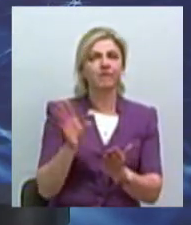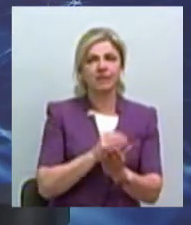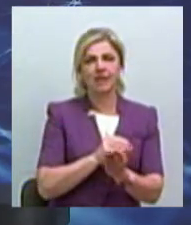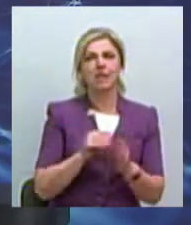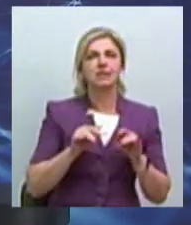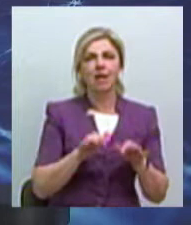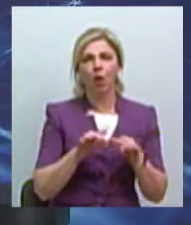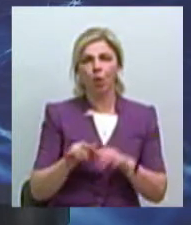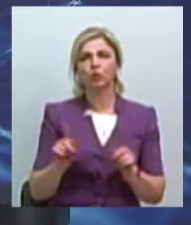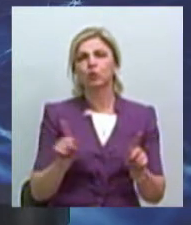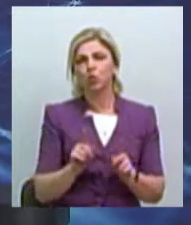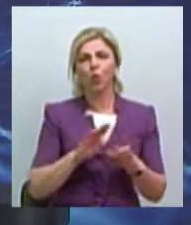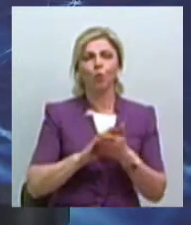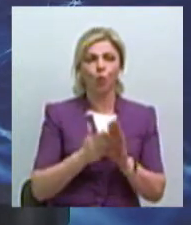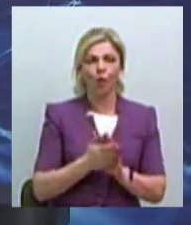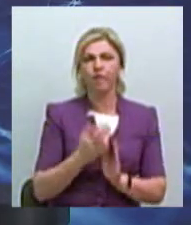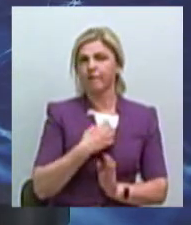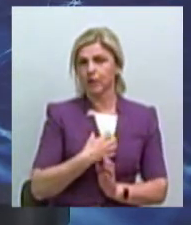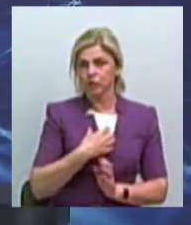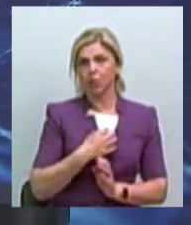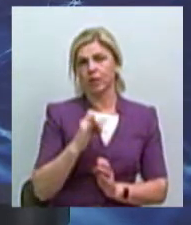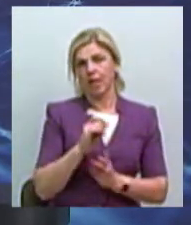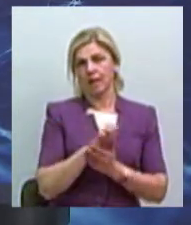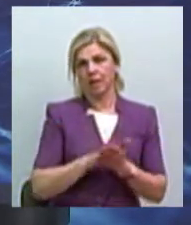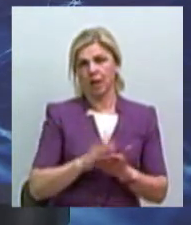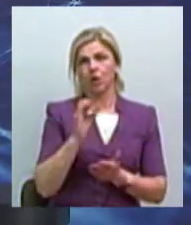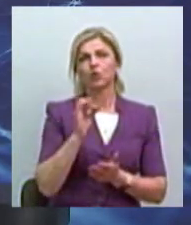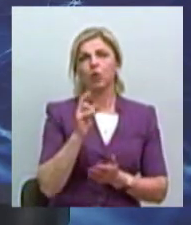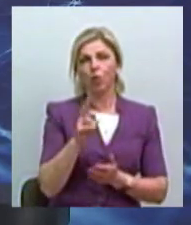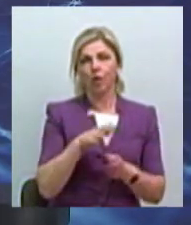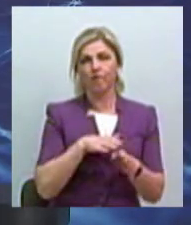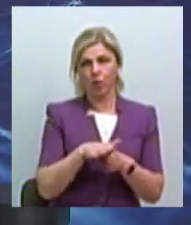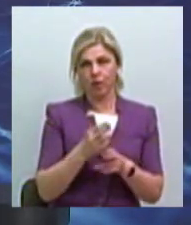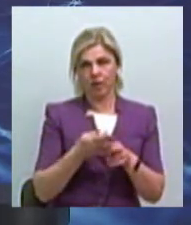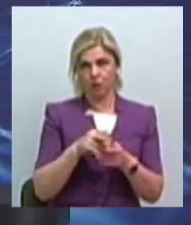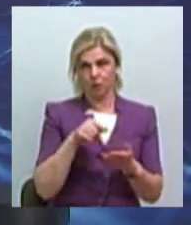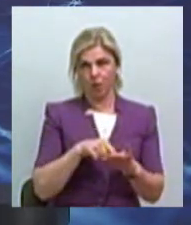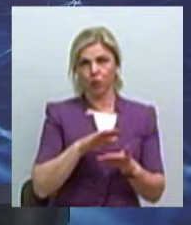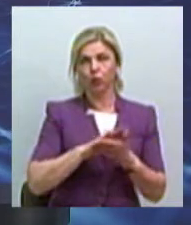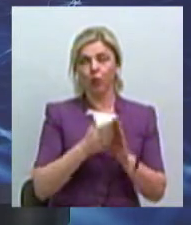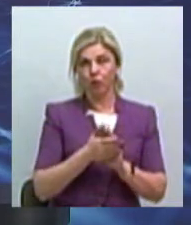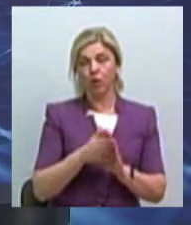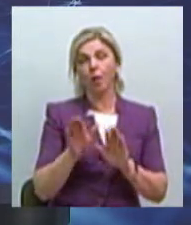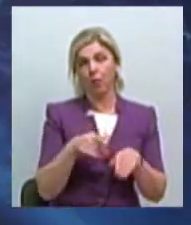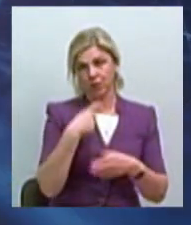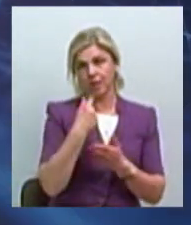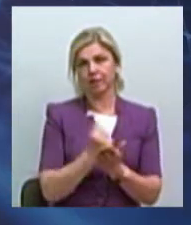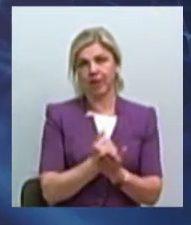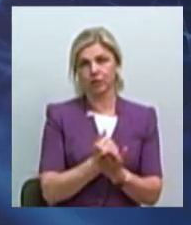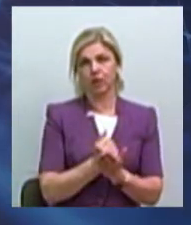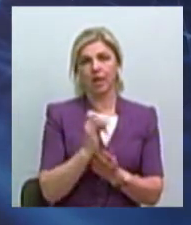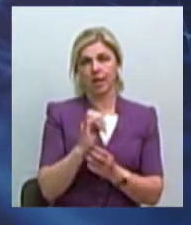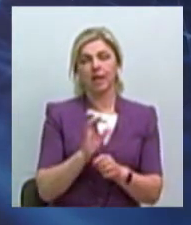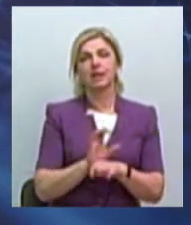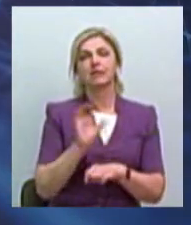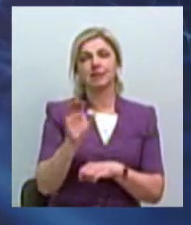кому що, умови істотні і так далі, строк виконання цього договору. І після цього вже затверджується. І